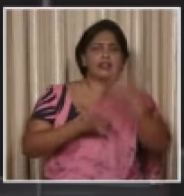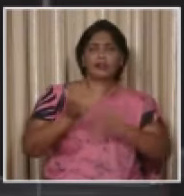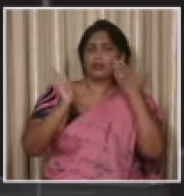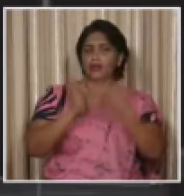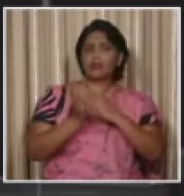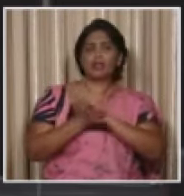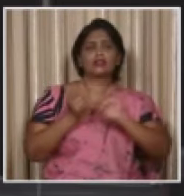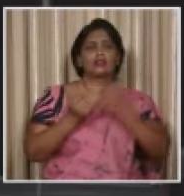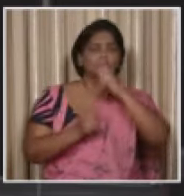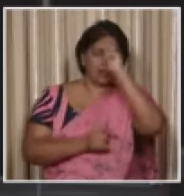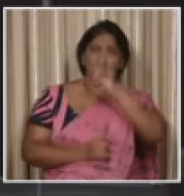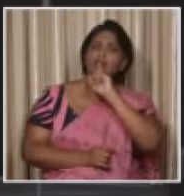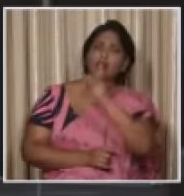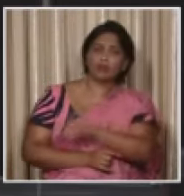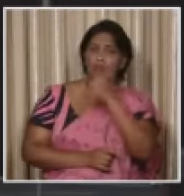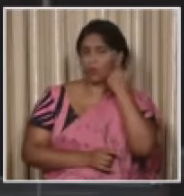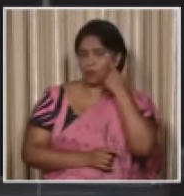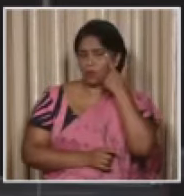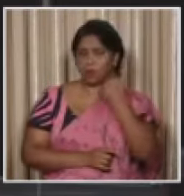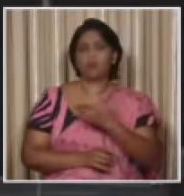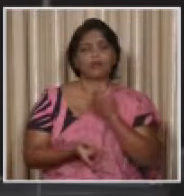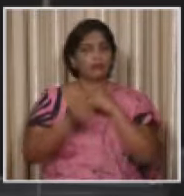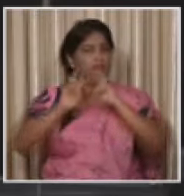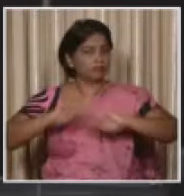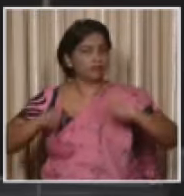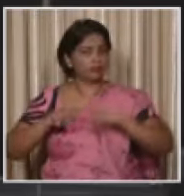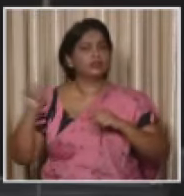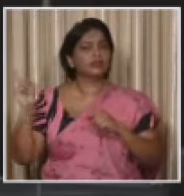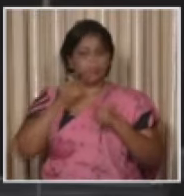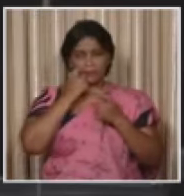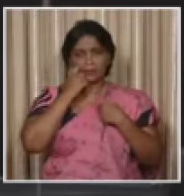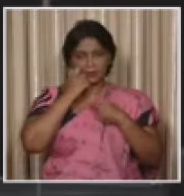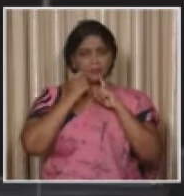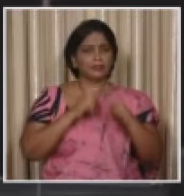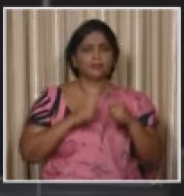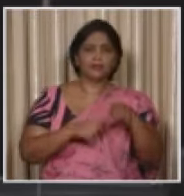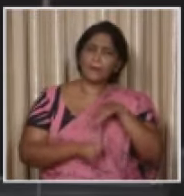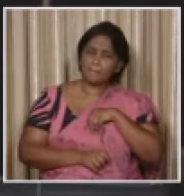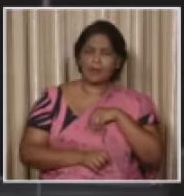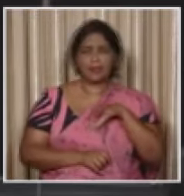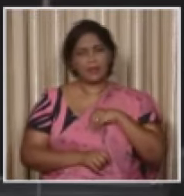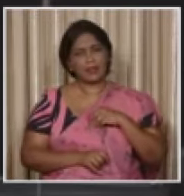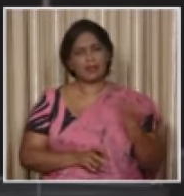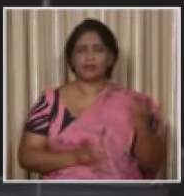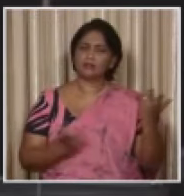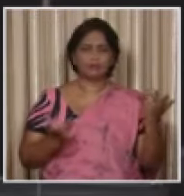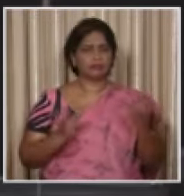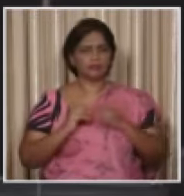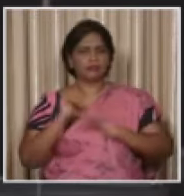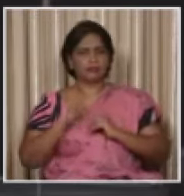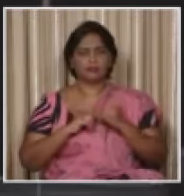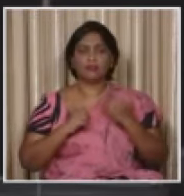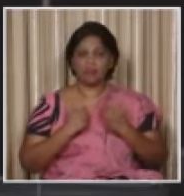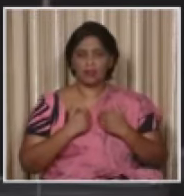කරපු හර්ෂසිල්ල මන්තුමායෙන් අහන්නකෝ. එතුමා හොඳට මේක අධ්‍යයනය කළා දිනවනේ. අධ්‍යයනය කළා දීලා තියෙනවා. ඒක පිළිගන්නවද නැද්ද? ගත යුතු ක්‍රියාමාර්ග